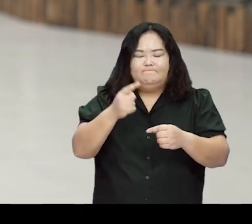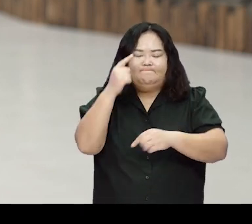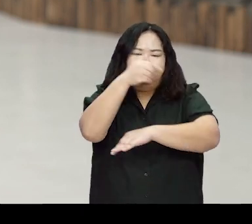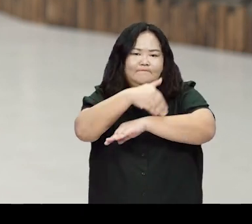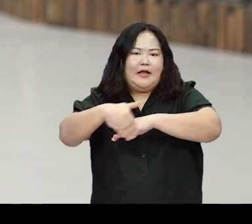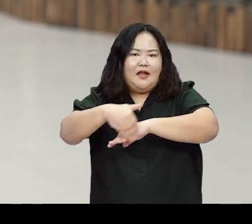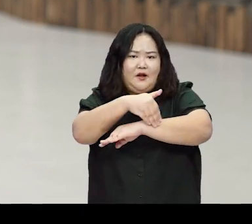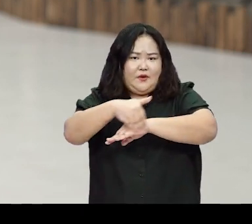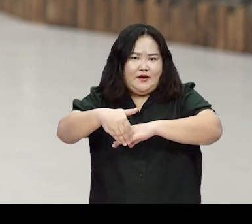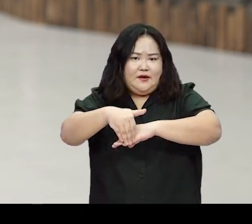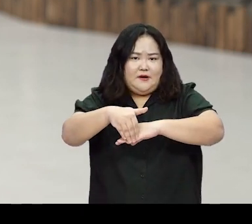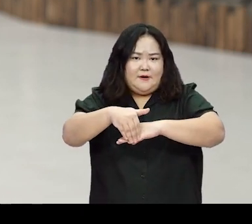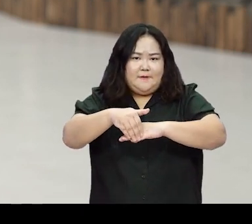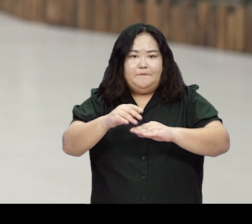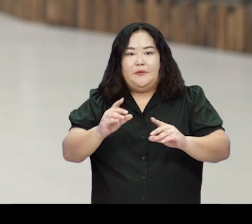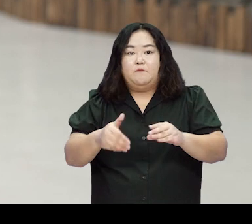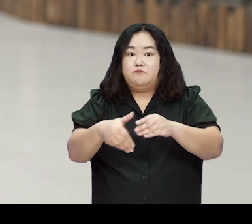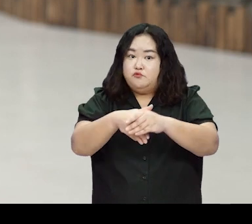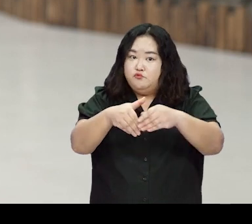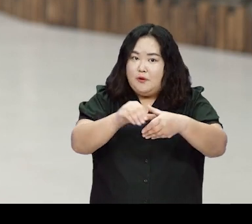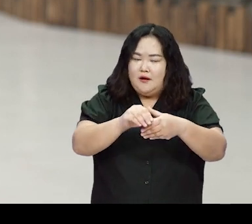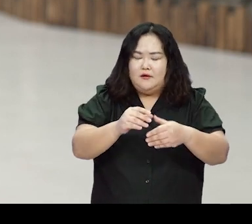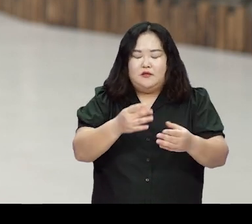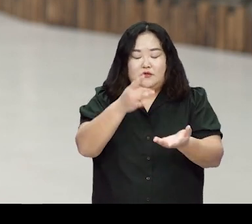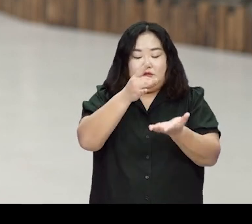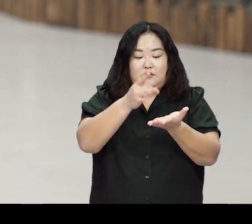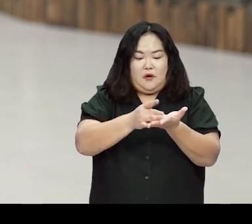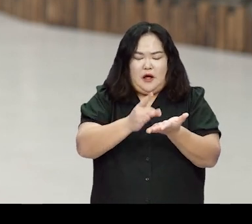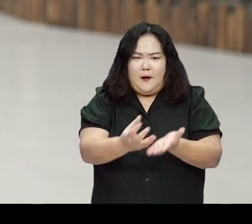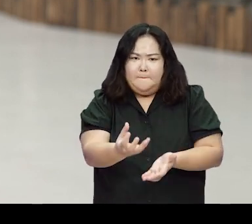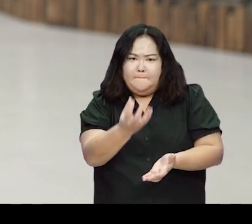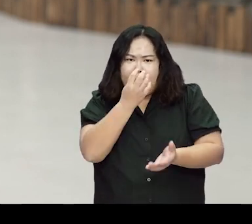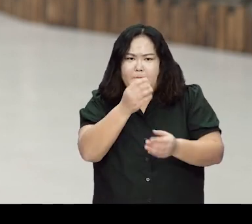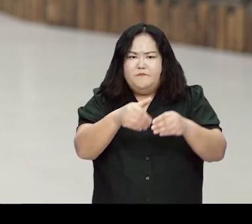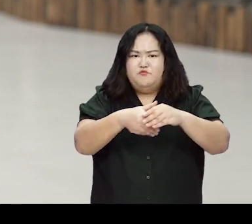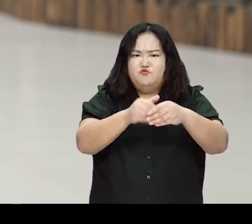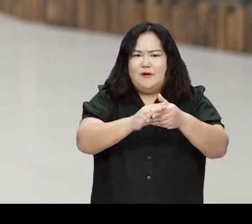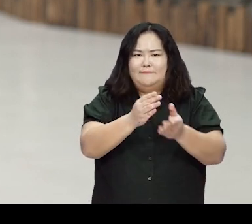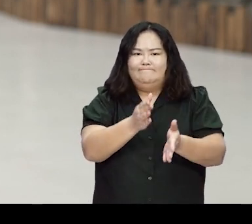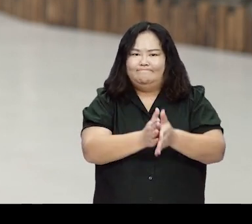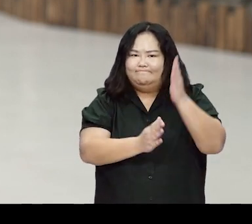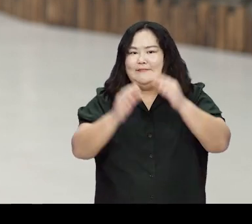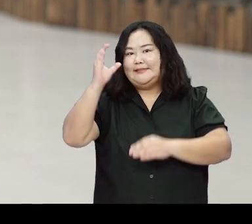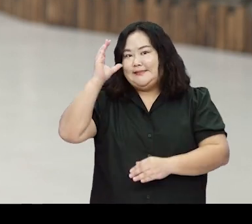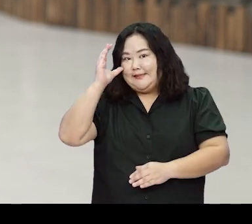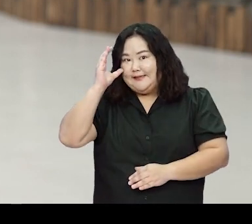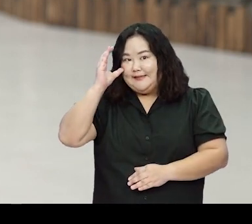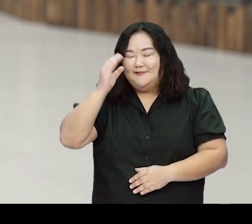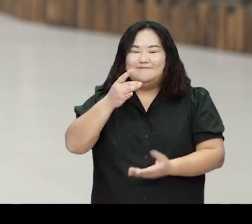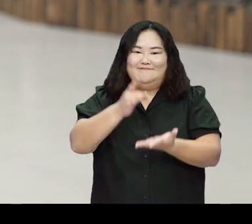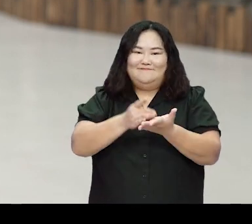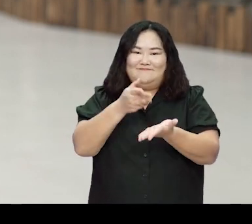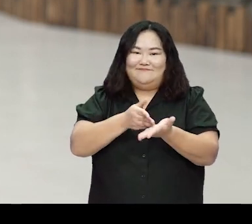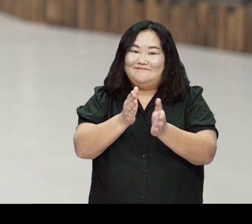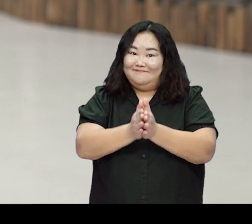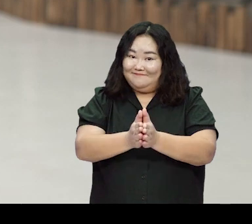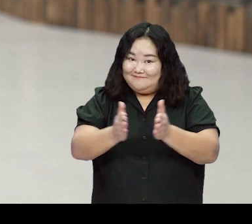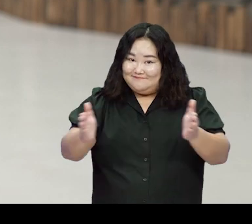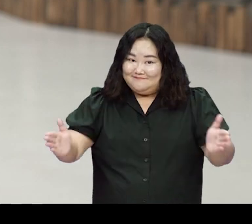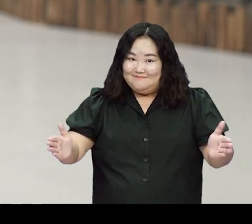육성할 계획인데요 일상에서 문화를 접하는 고품격 문화도시 천안을 기대해 주세요 그럼 천안